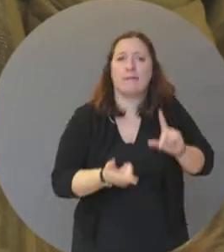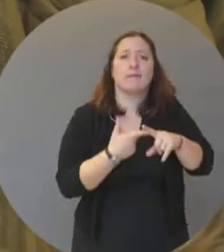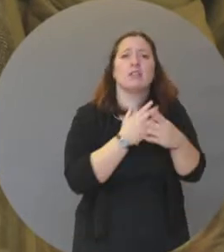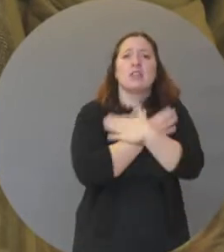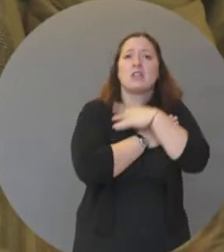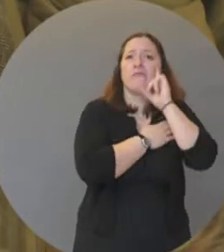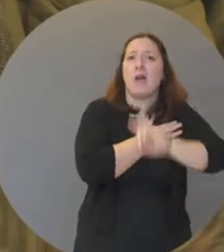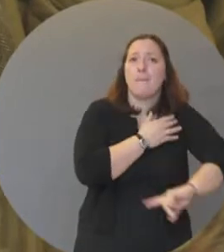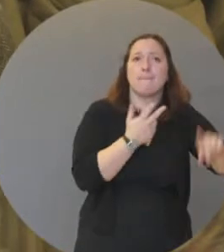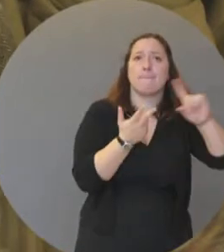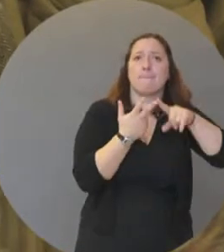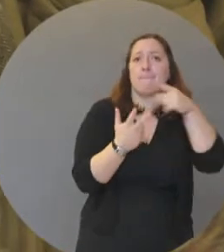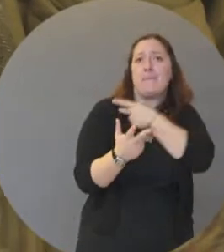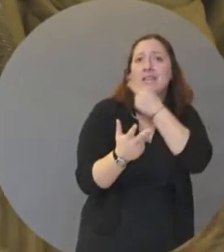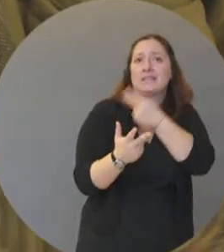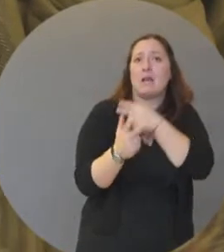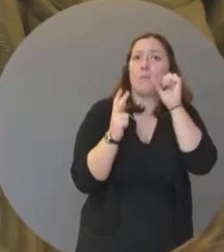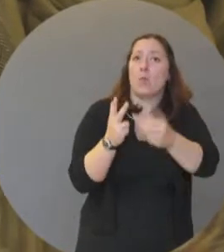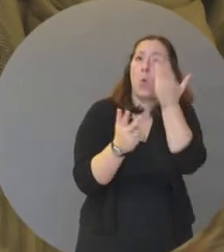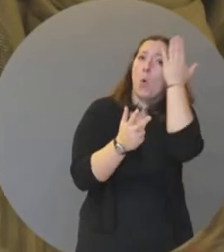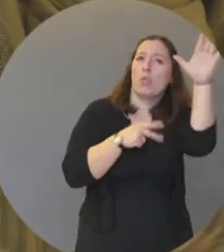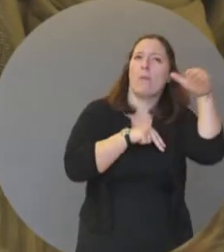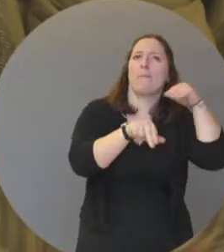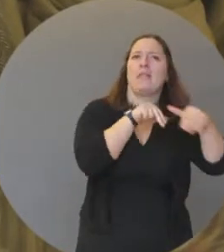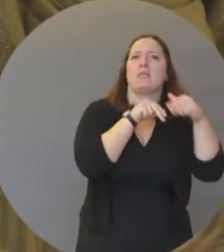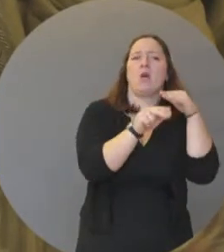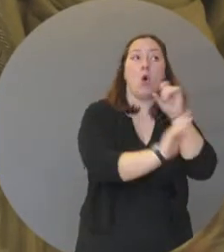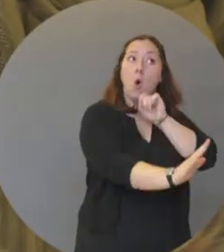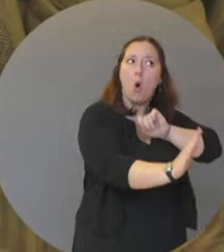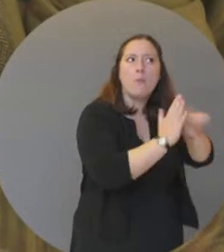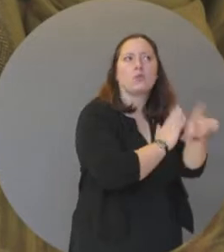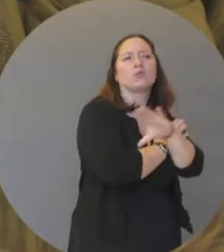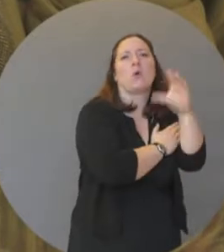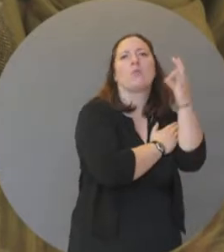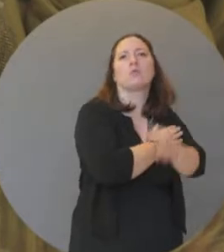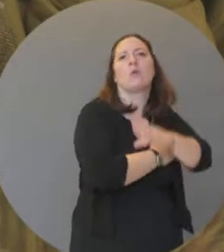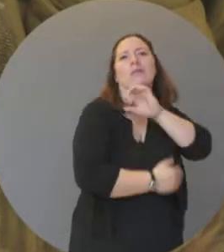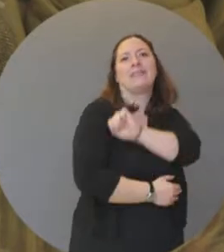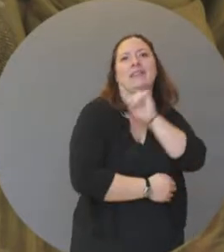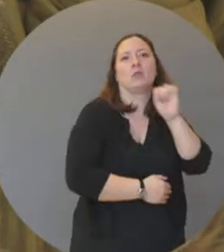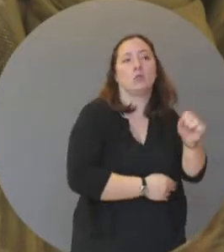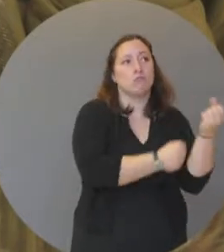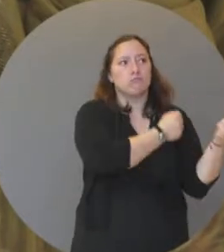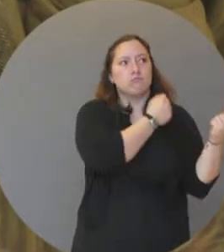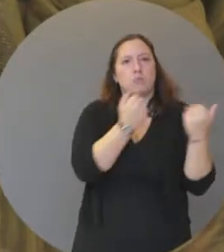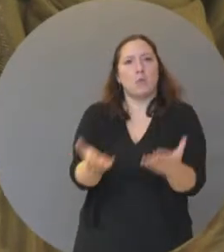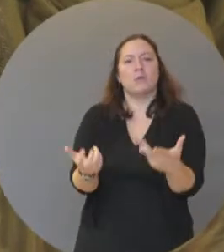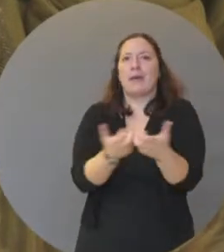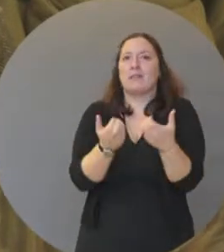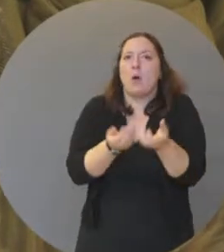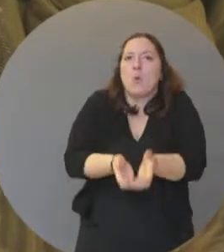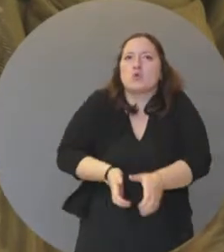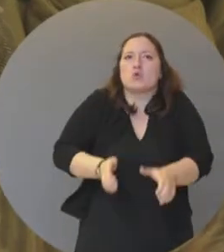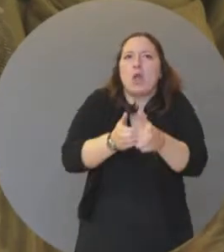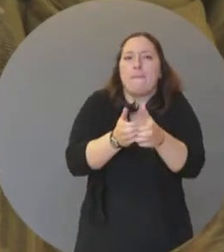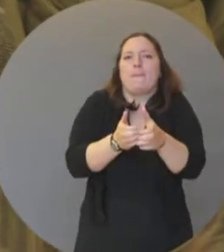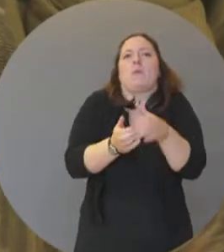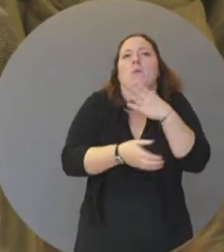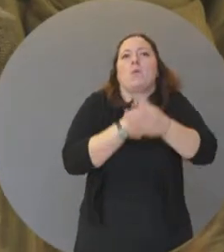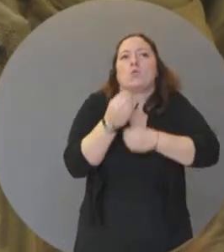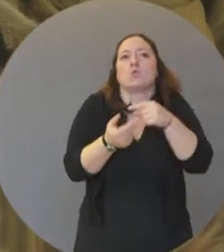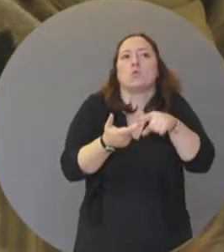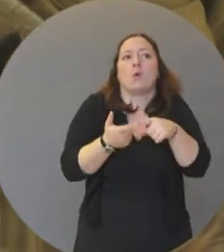d'autres moyens de protection remboursés à 100% par la Sécurité Sociale les Cups les culottes menstruelles les éponges